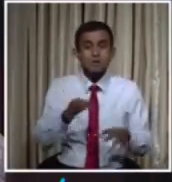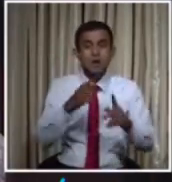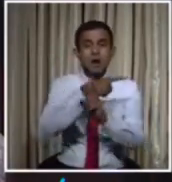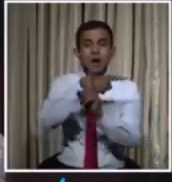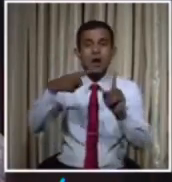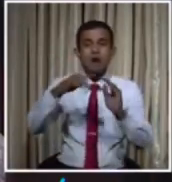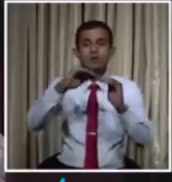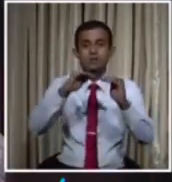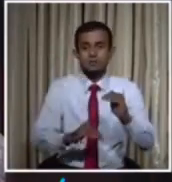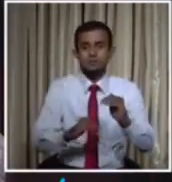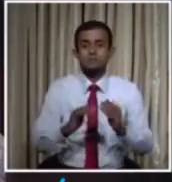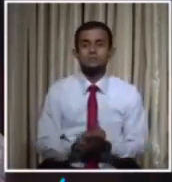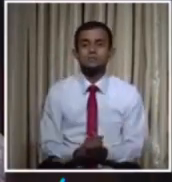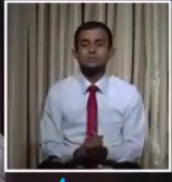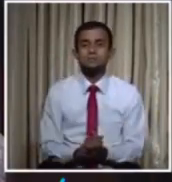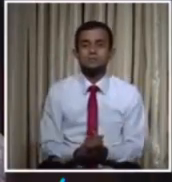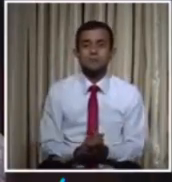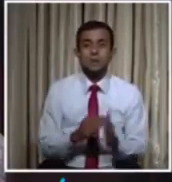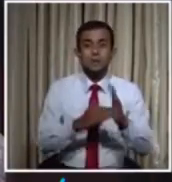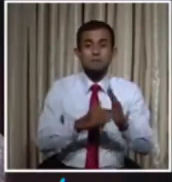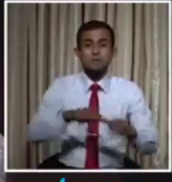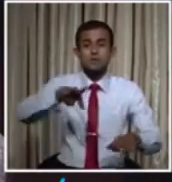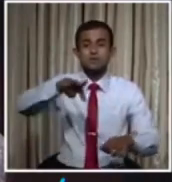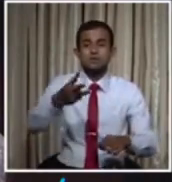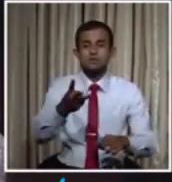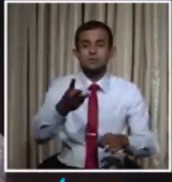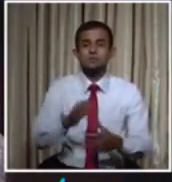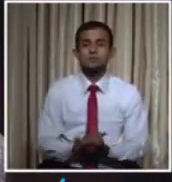අඩු වෙලා තියෙනවා මිලියන 300ක් වෙලා තිබෙනවා